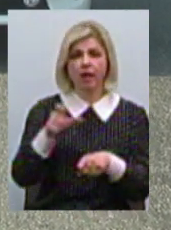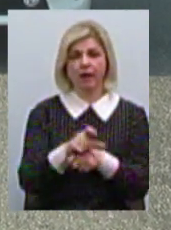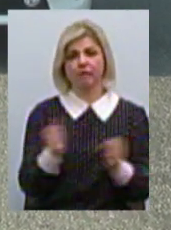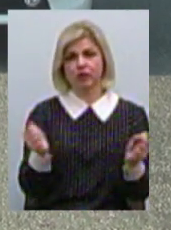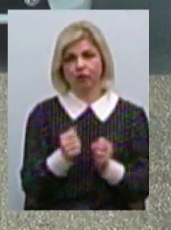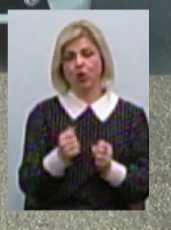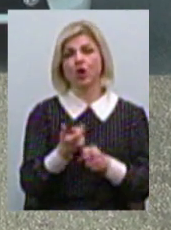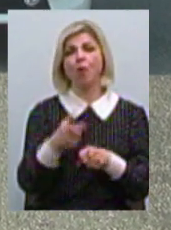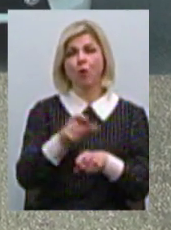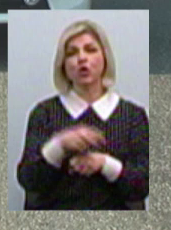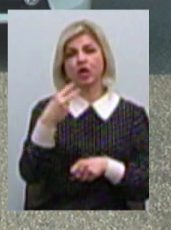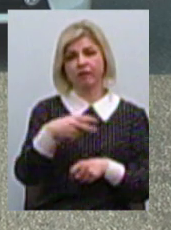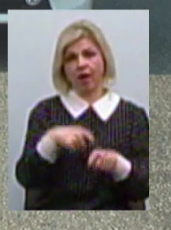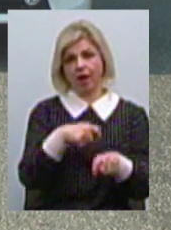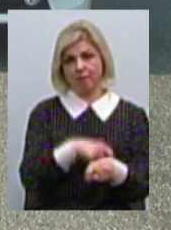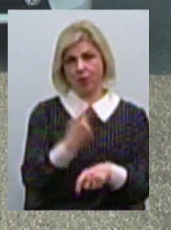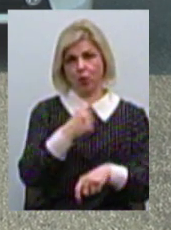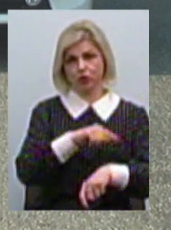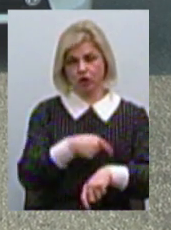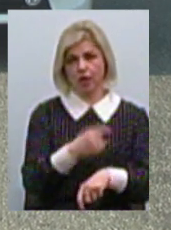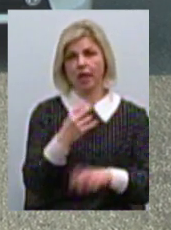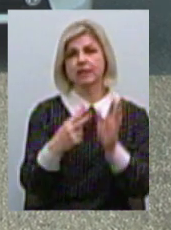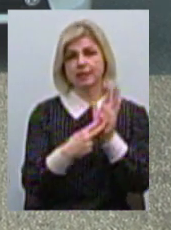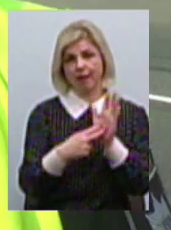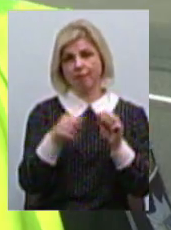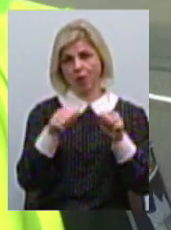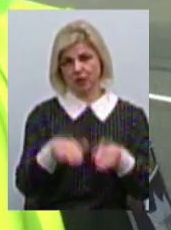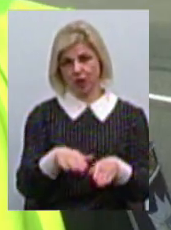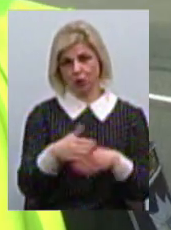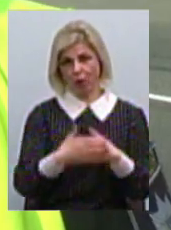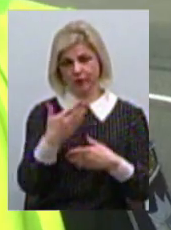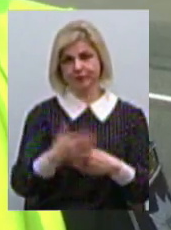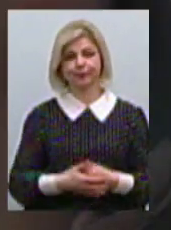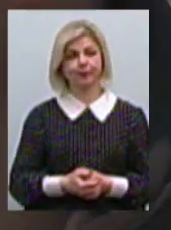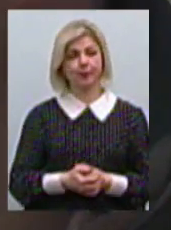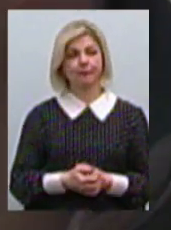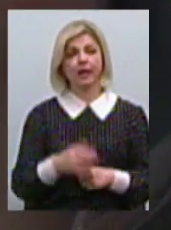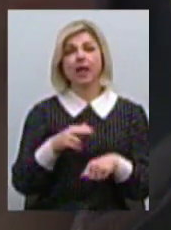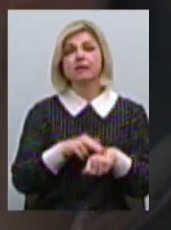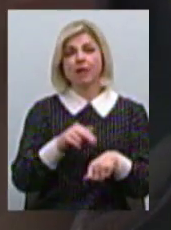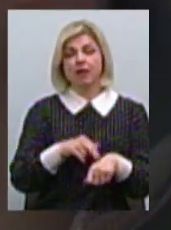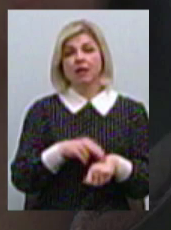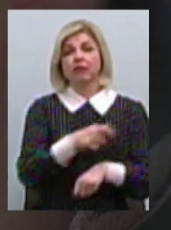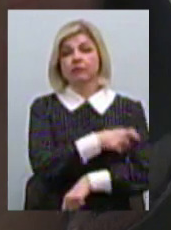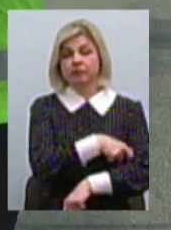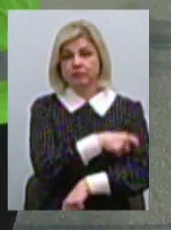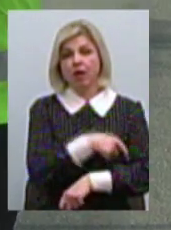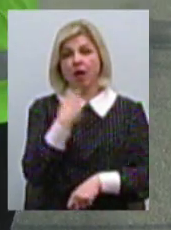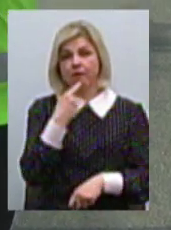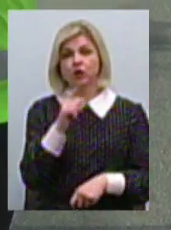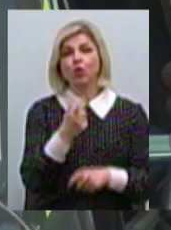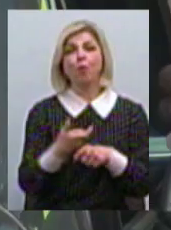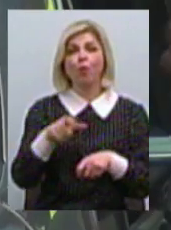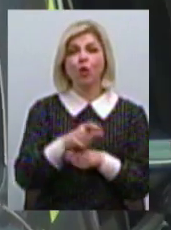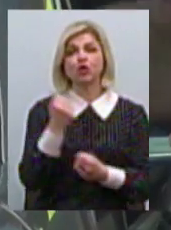20 км на годину, та винесли 7 постанов. Інспектор патрульної поліції Дмитро Колодко говорить, що більшість водіїв